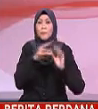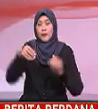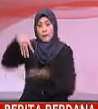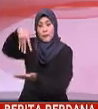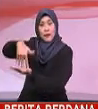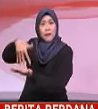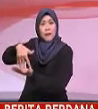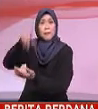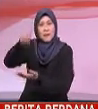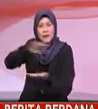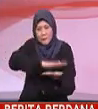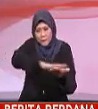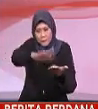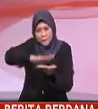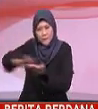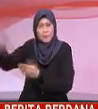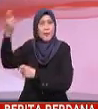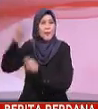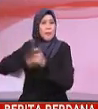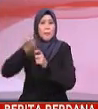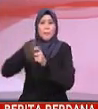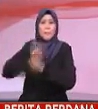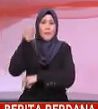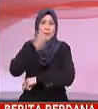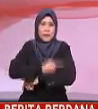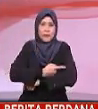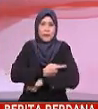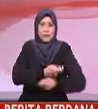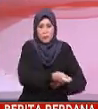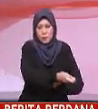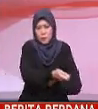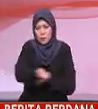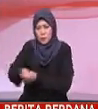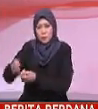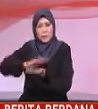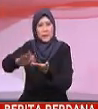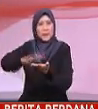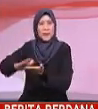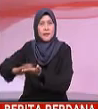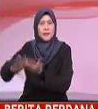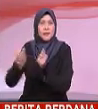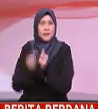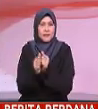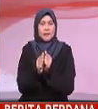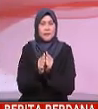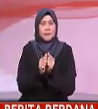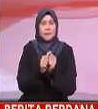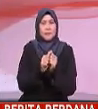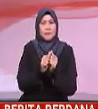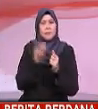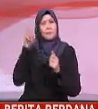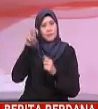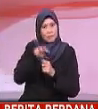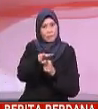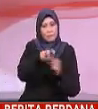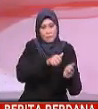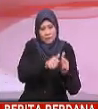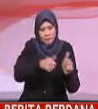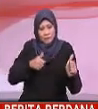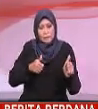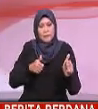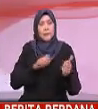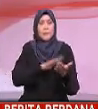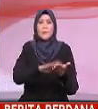terpaksa dibersihkan setiap hari. Kita sanitize ya dengan apa ni supaya mengelakkan siapa juga